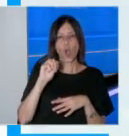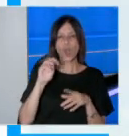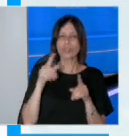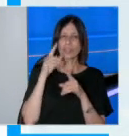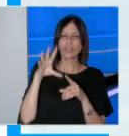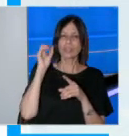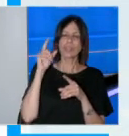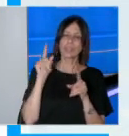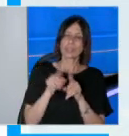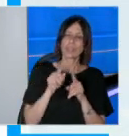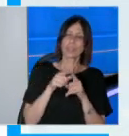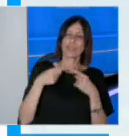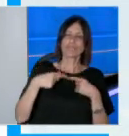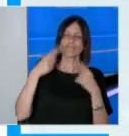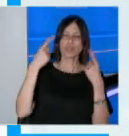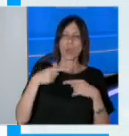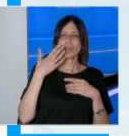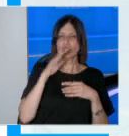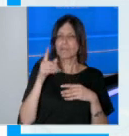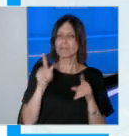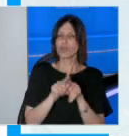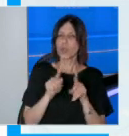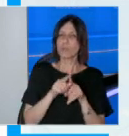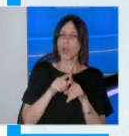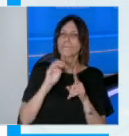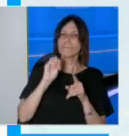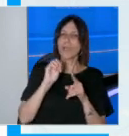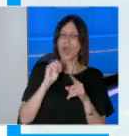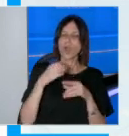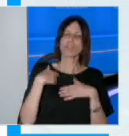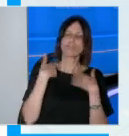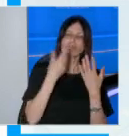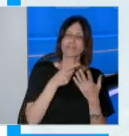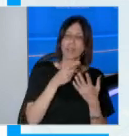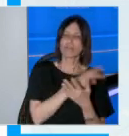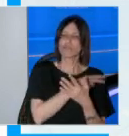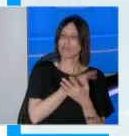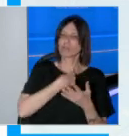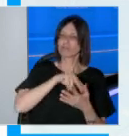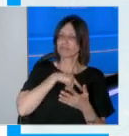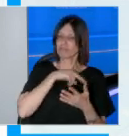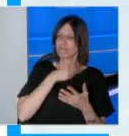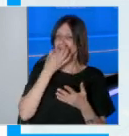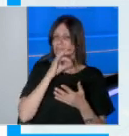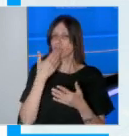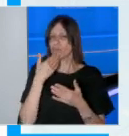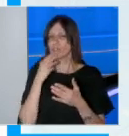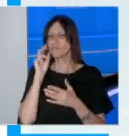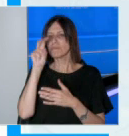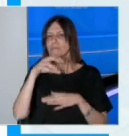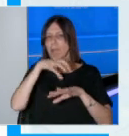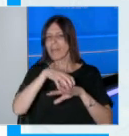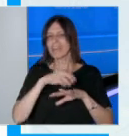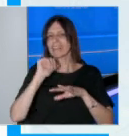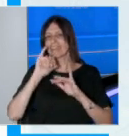הכל על המשטרה, להתיר ליהודים לעלות להר הבית מחר או לא, להעביר את ריקוד הדגלים בשער שכם או לא, אלה